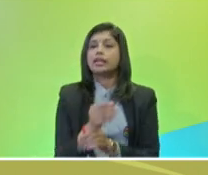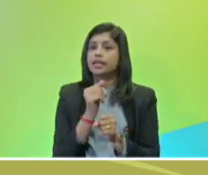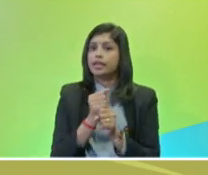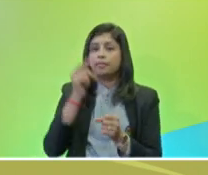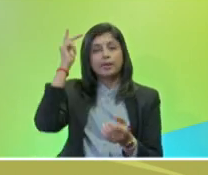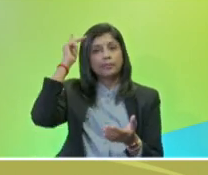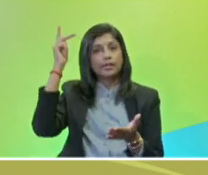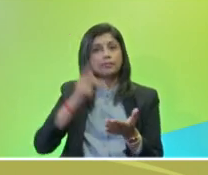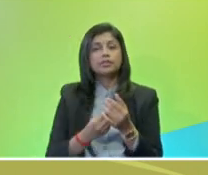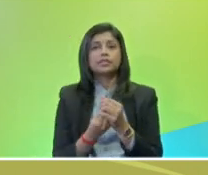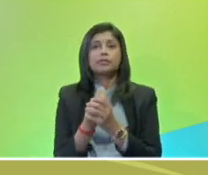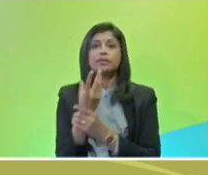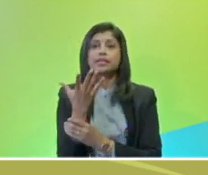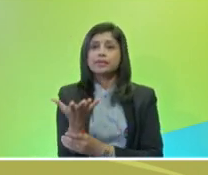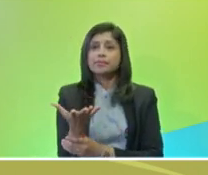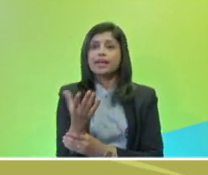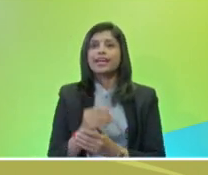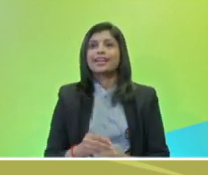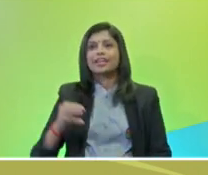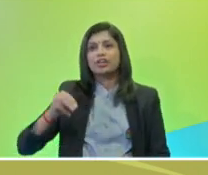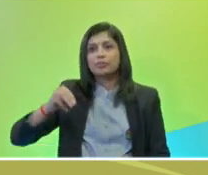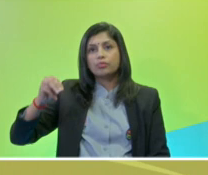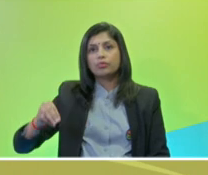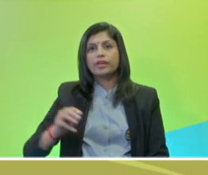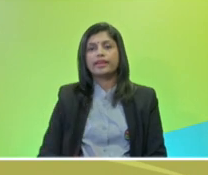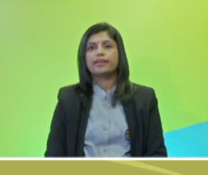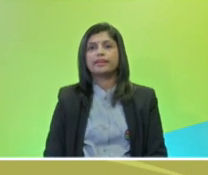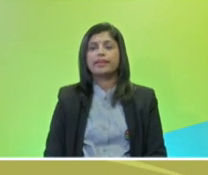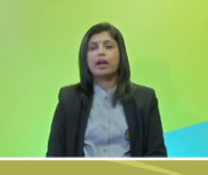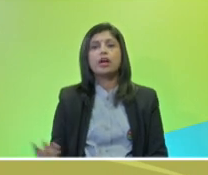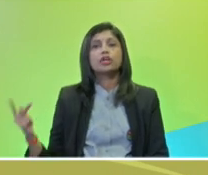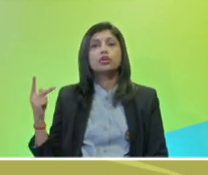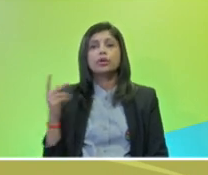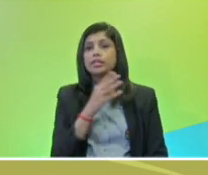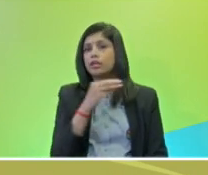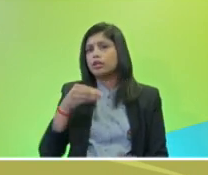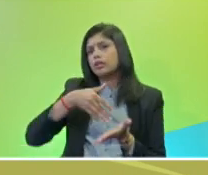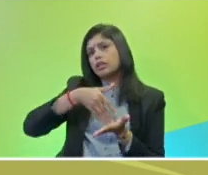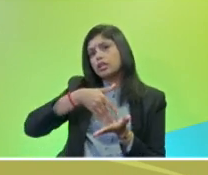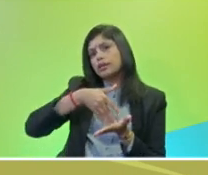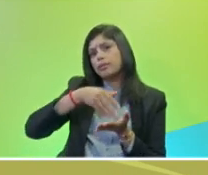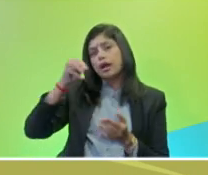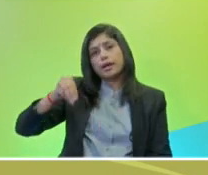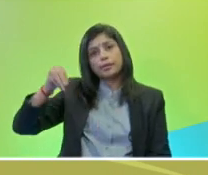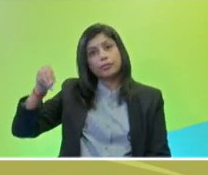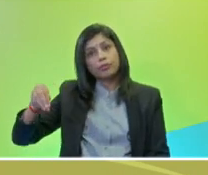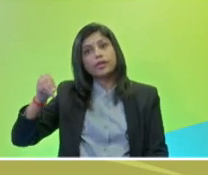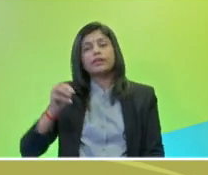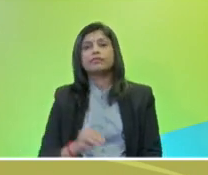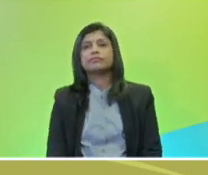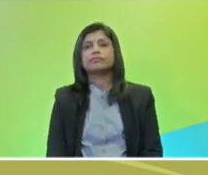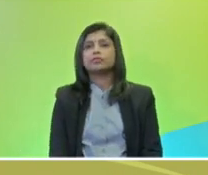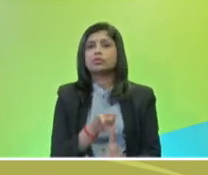perkembangan murid dan kita akan kena pasti kekuatan dan kelemahan murid dari kelemahan dan kekuatan itu kita